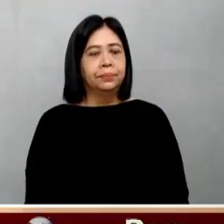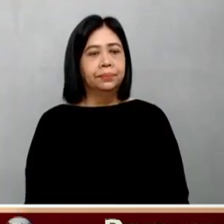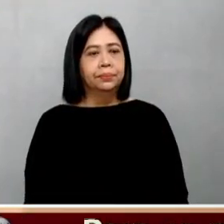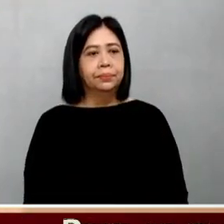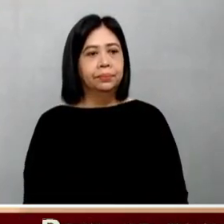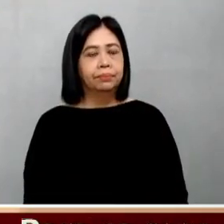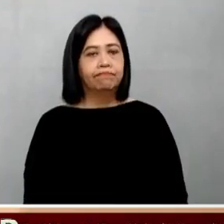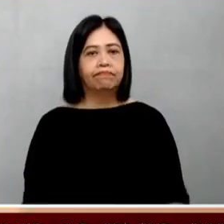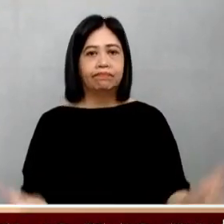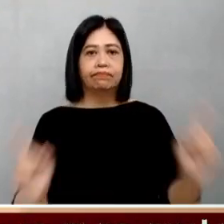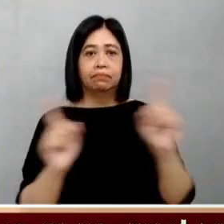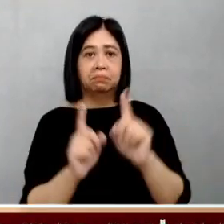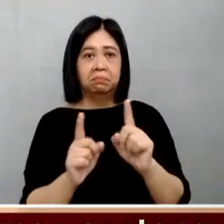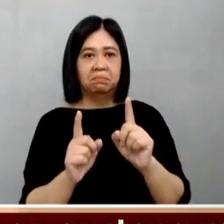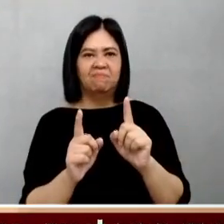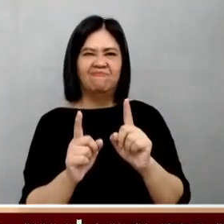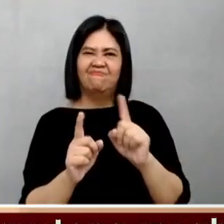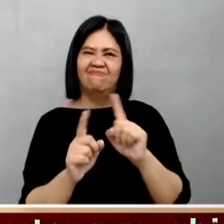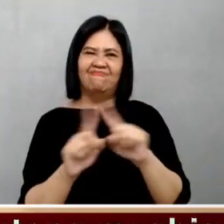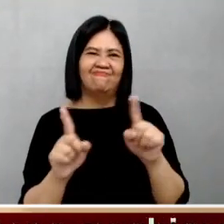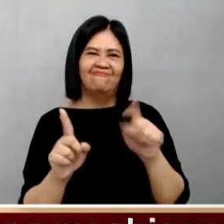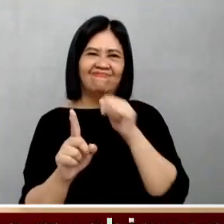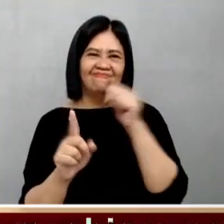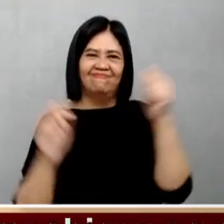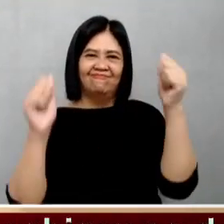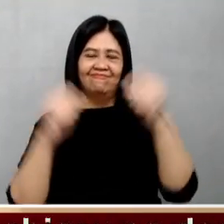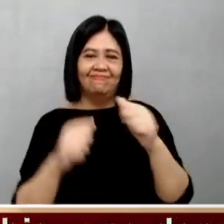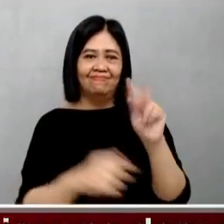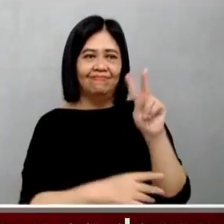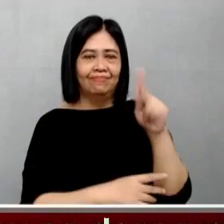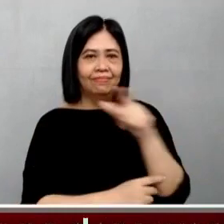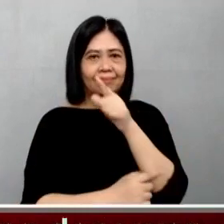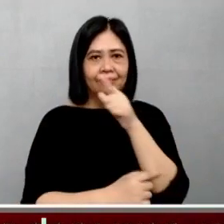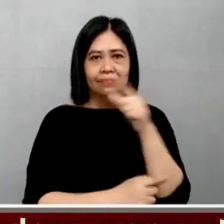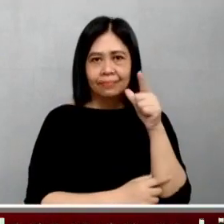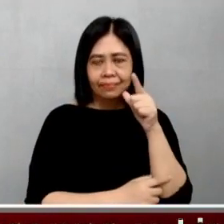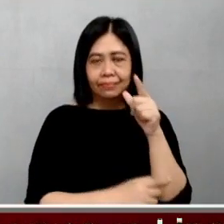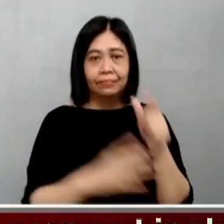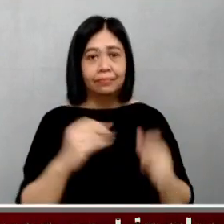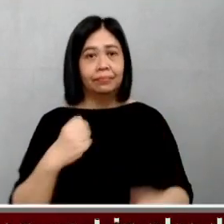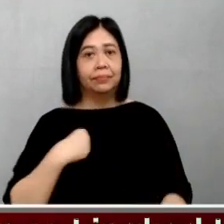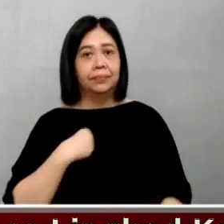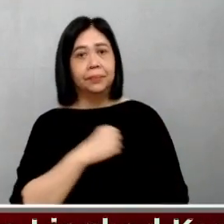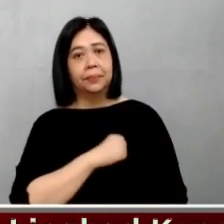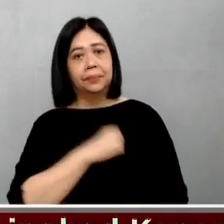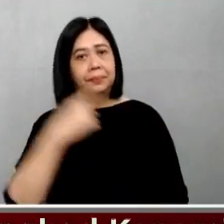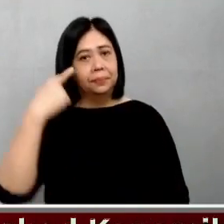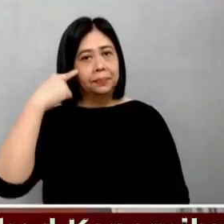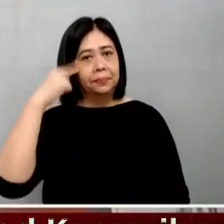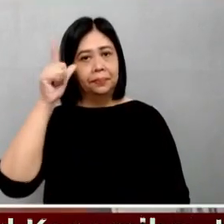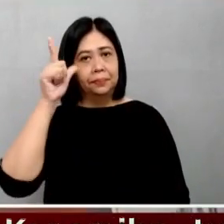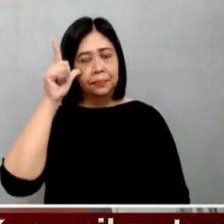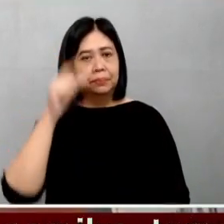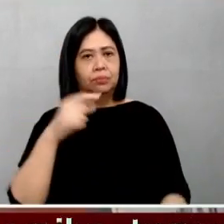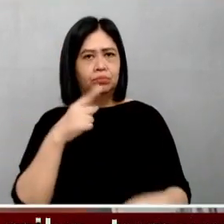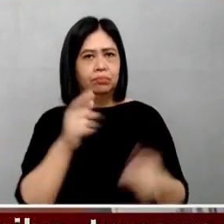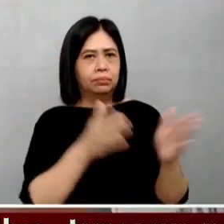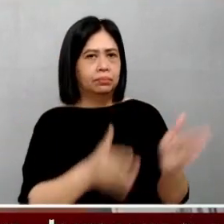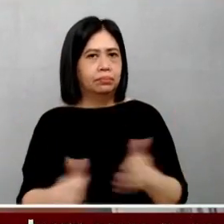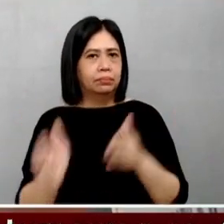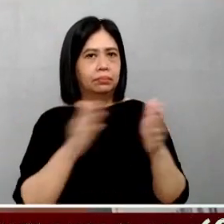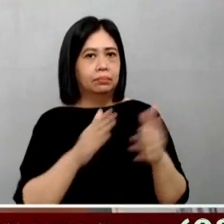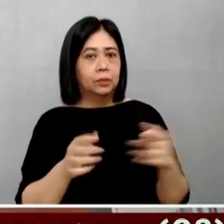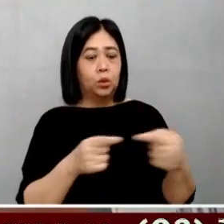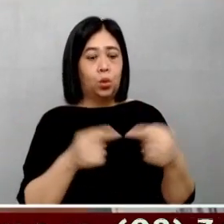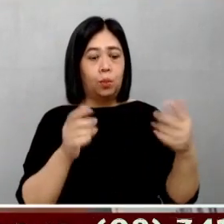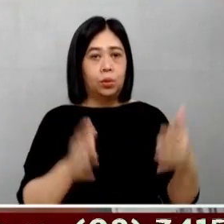Nagtagpo pero hindi nagkasundo sina Vice President Lenny Robredo at Senator Panfilo Lacson para sa mga plano ng oposisyon